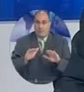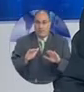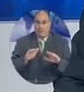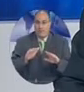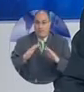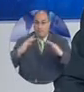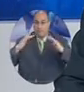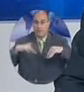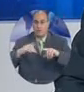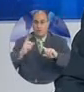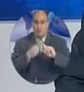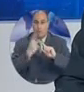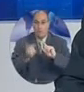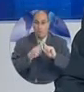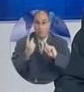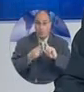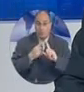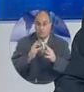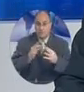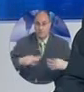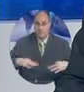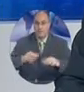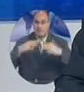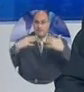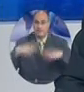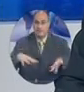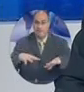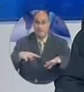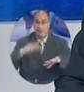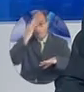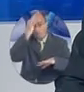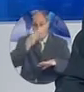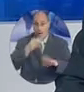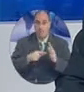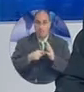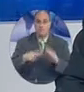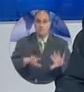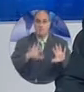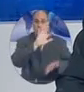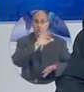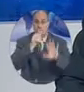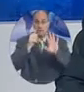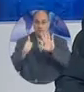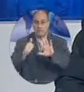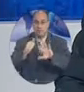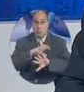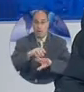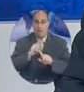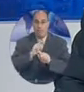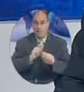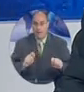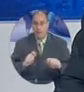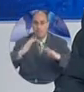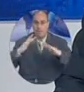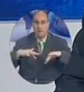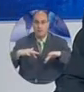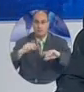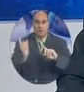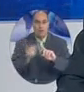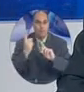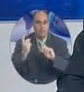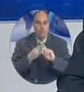المنتظر مساء اليوم، حيث سيكون ملعب 19 ماي 56 بعنابة على موعد مع مقابلة